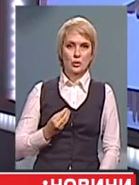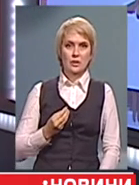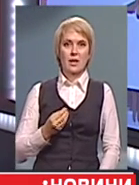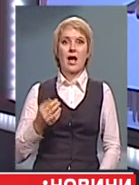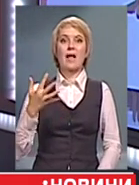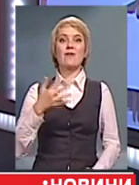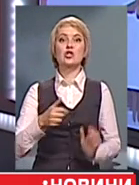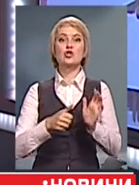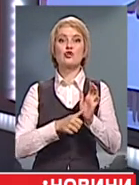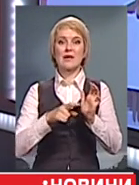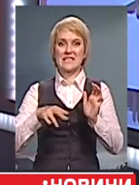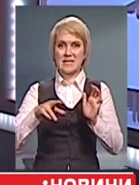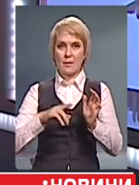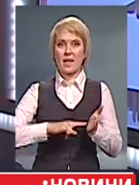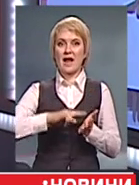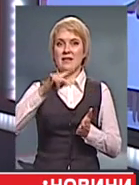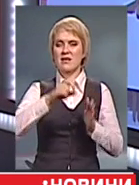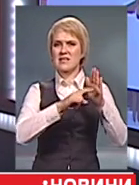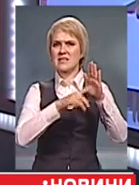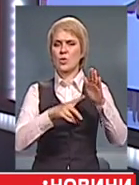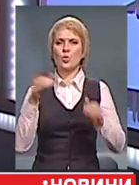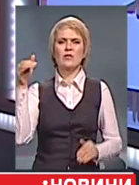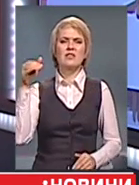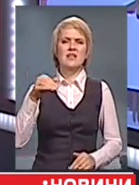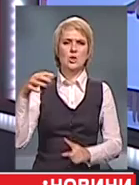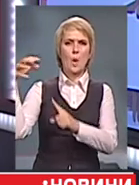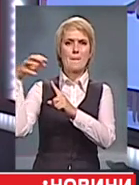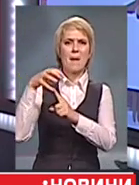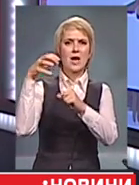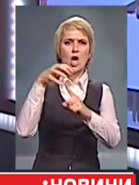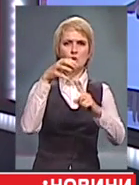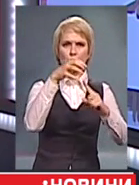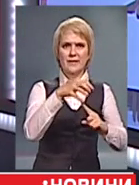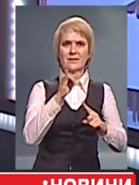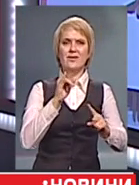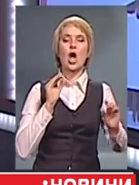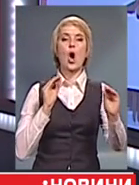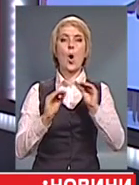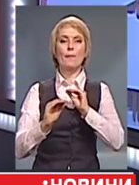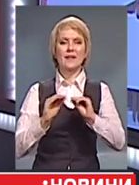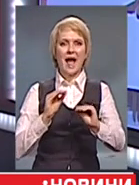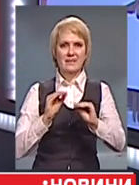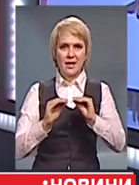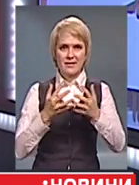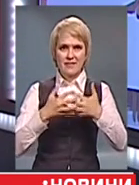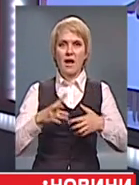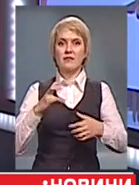літаки скинуть більше тисячі парашутистів, а також обладнання на тренувальну базу в Хоенфельсе. Це Німеччина.